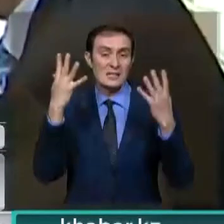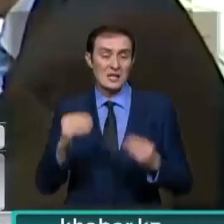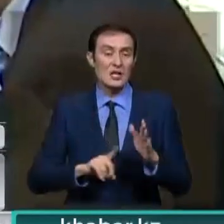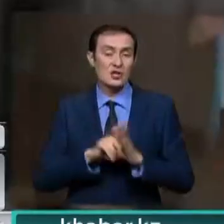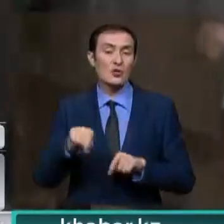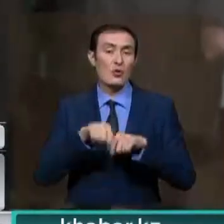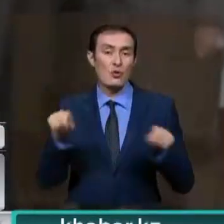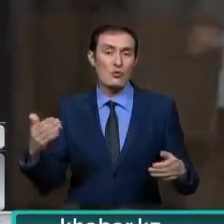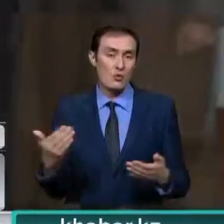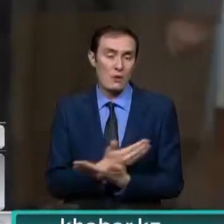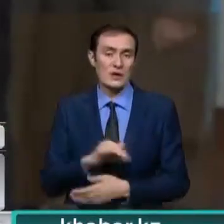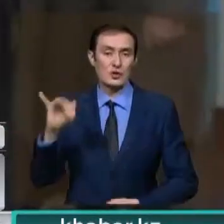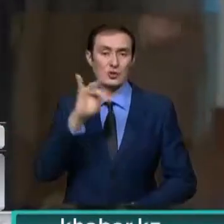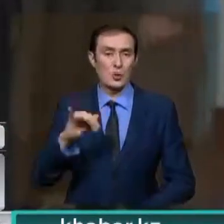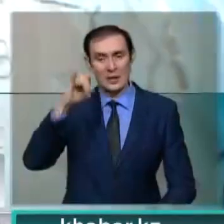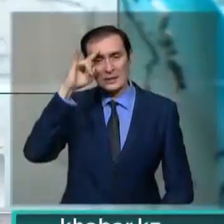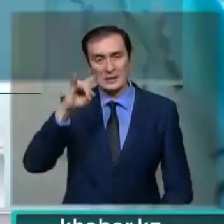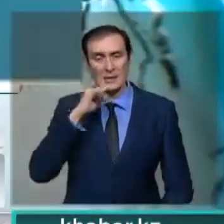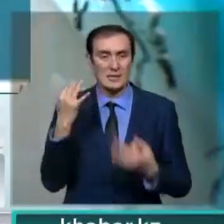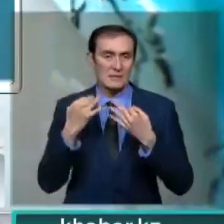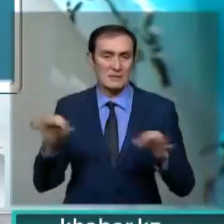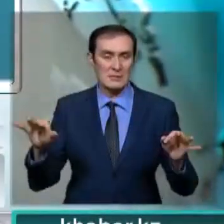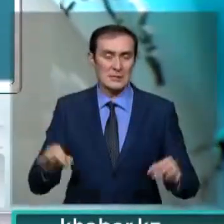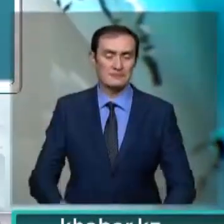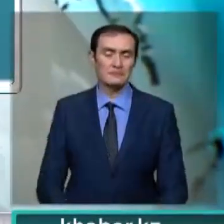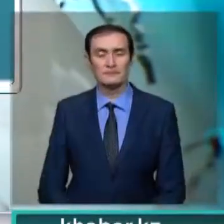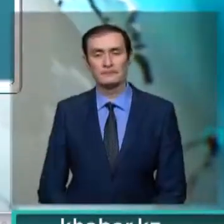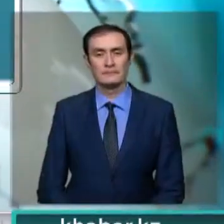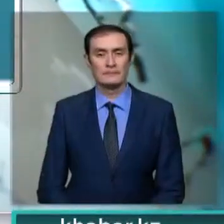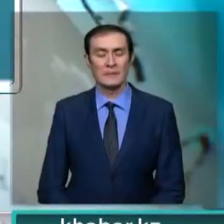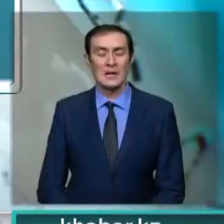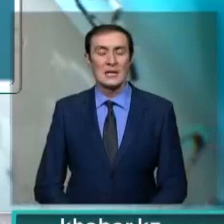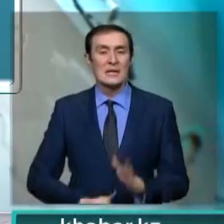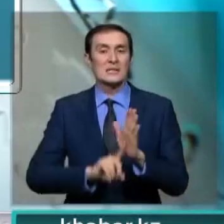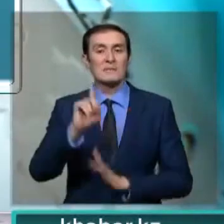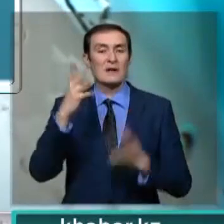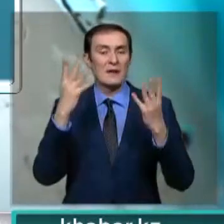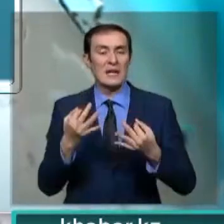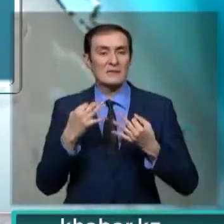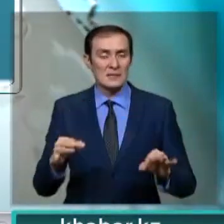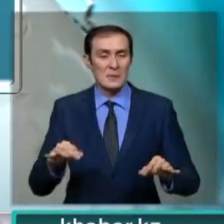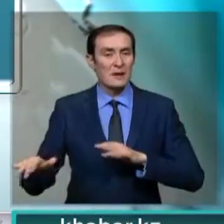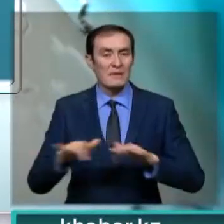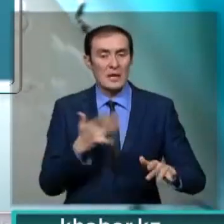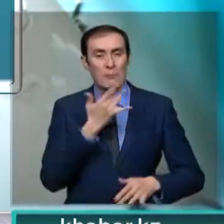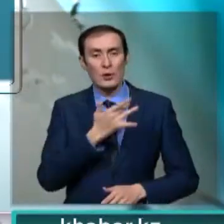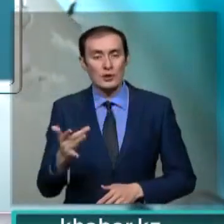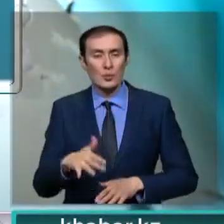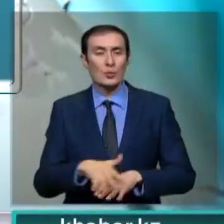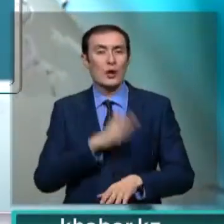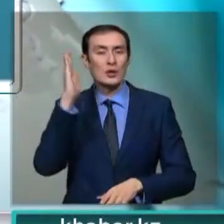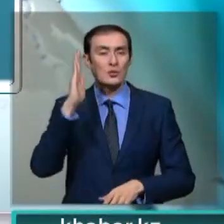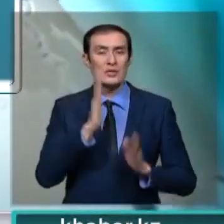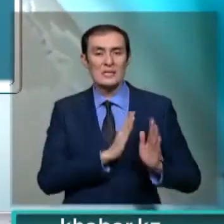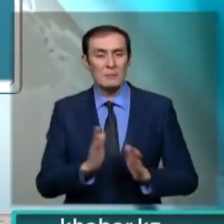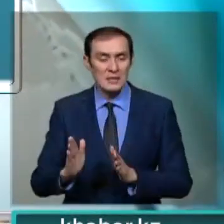новая независимая история казахстана с первого дня независимости мы проводили политику долгосрочной